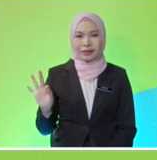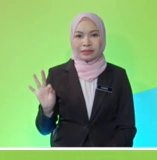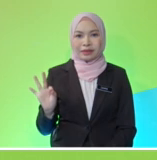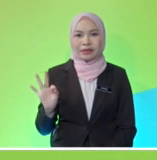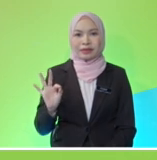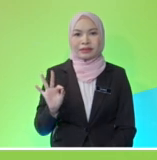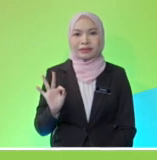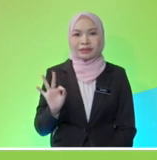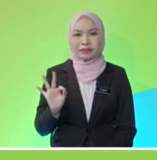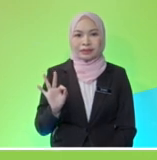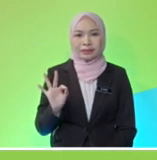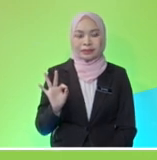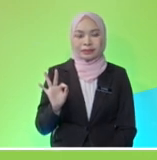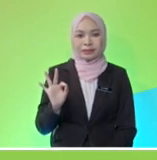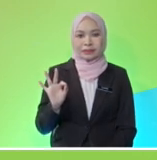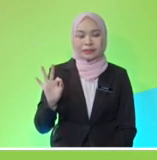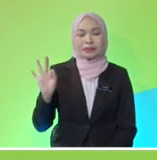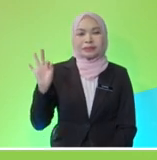Sembilan.